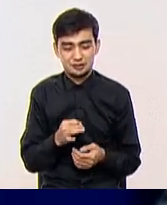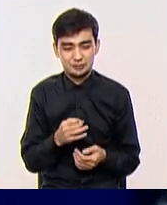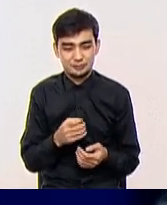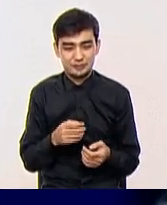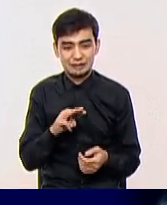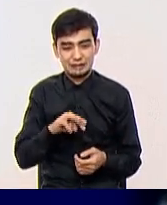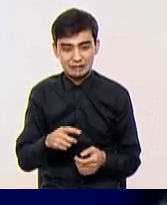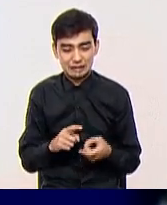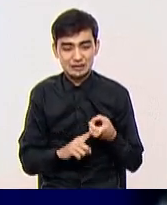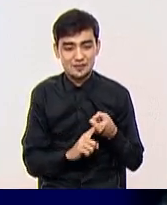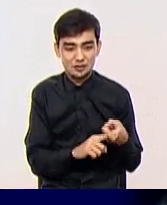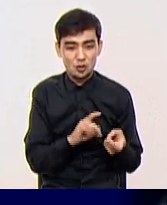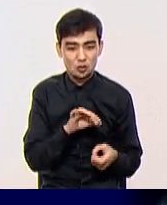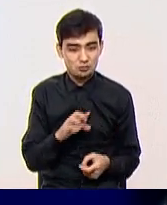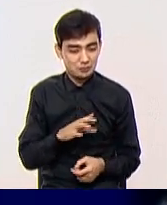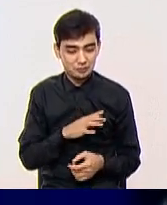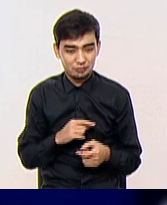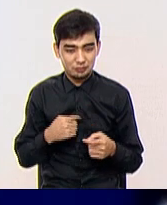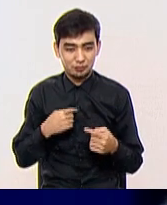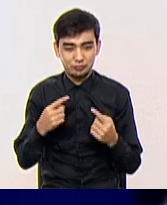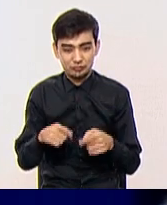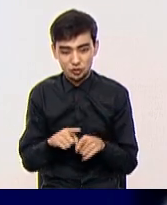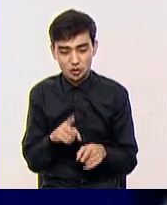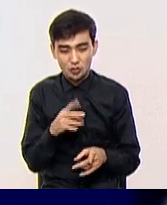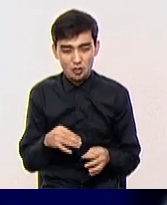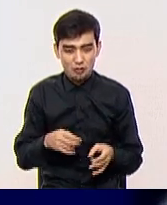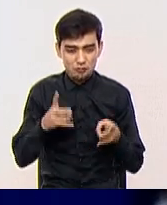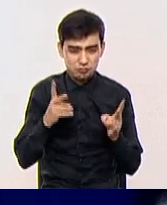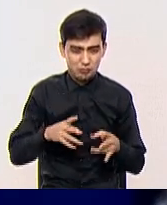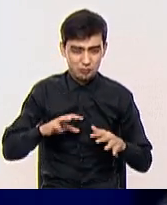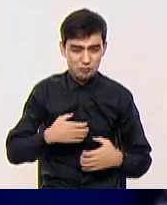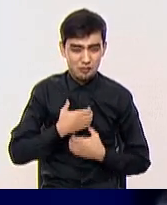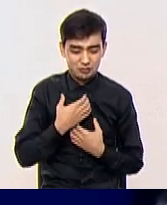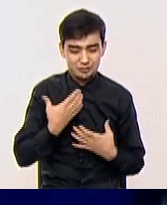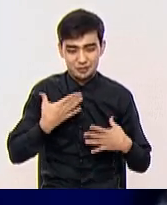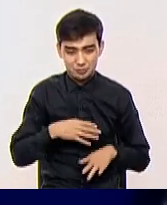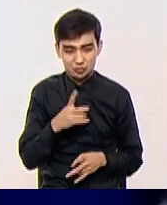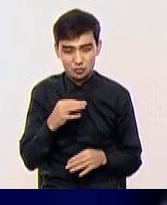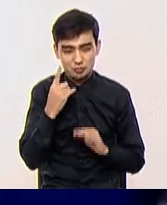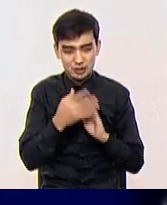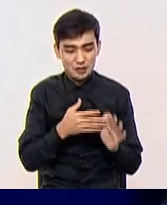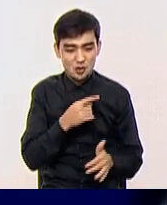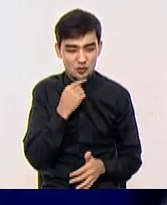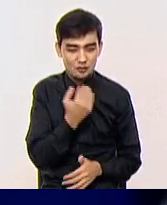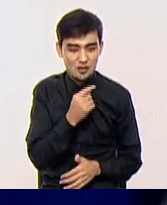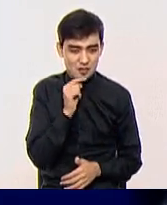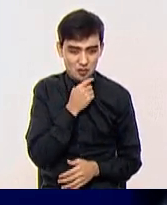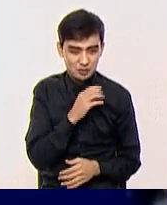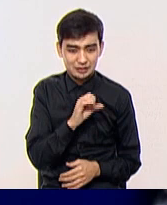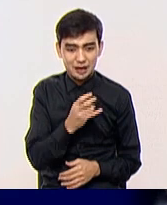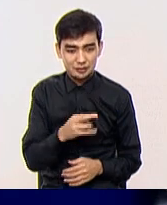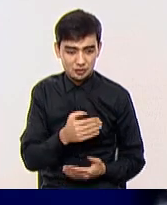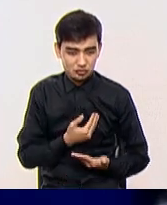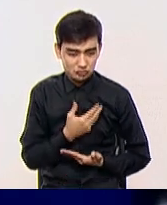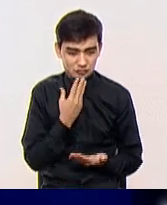тенге но вот каким то катастрофическим последствиям это в общем-то не привело все-таки надо понимать российская экономика давно живет под санкциями и